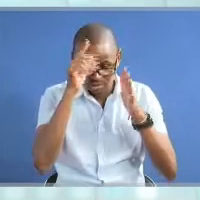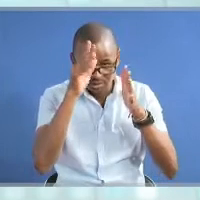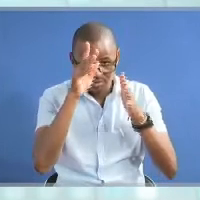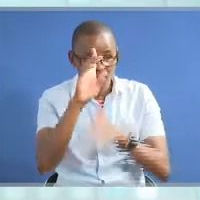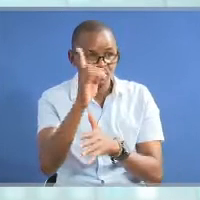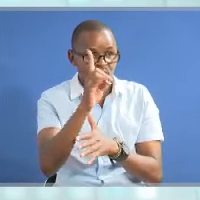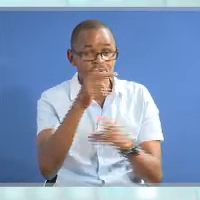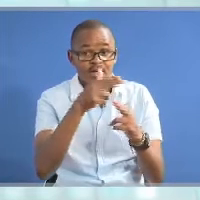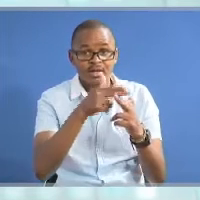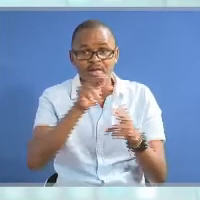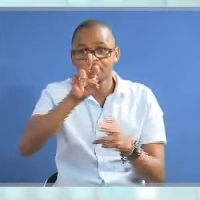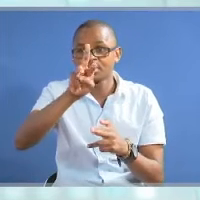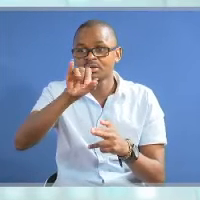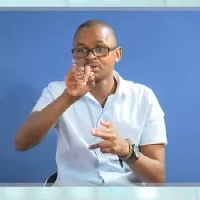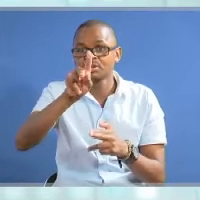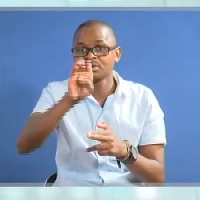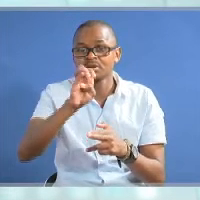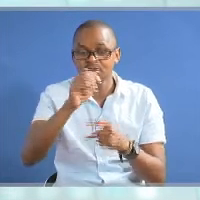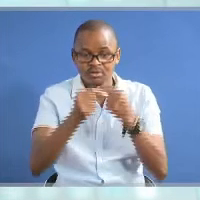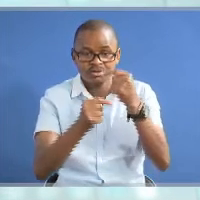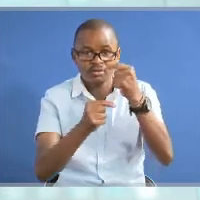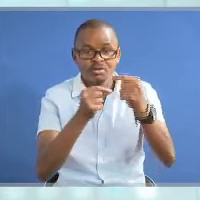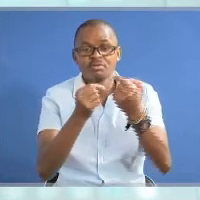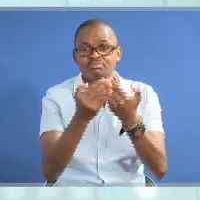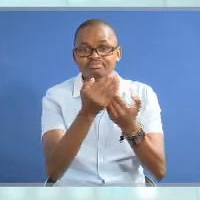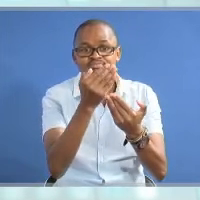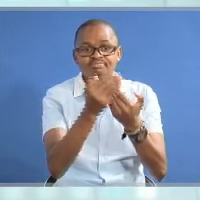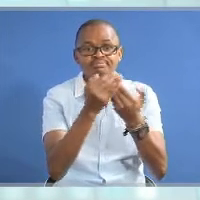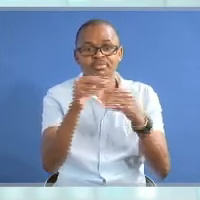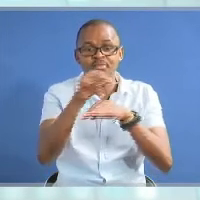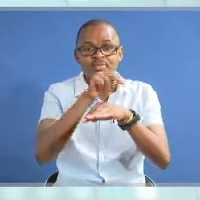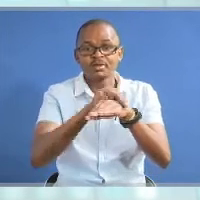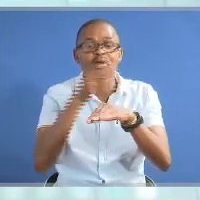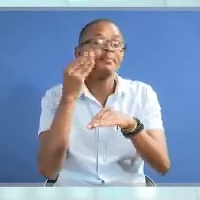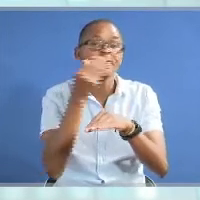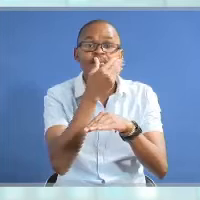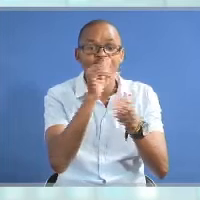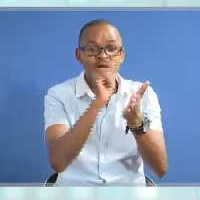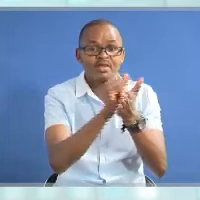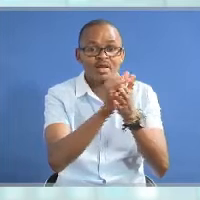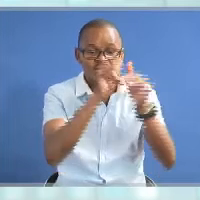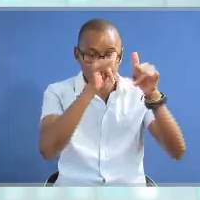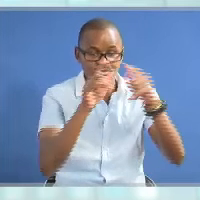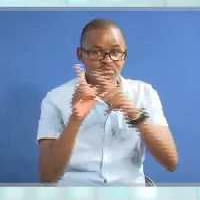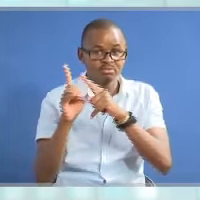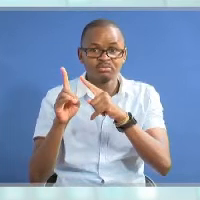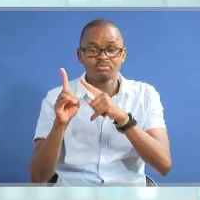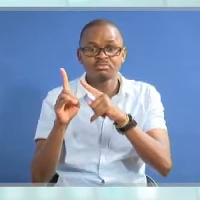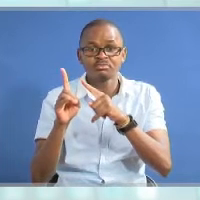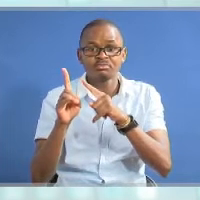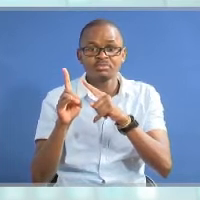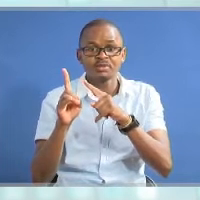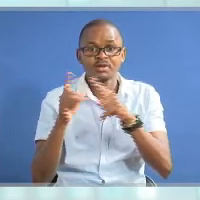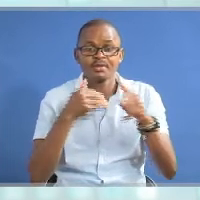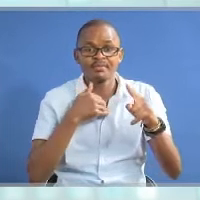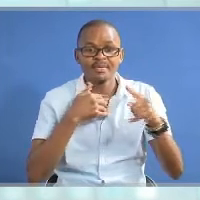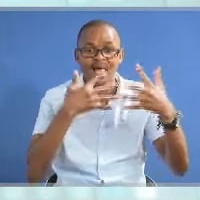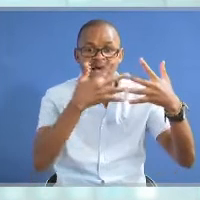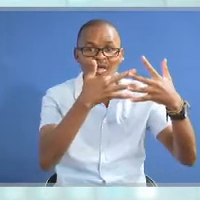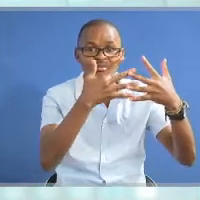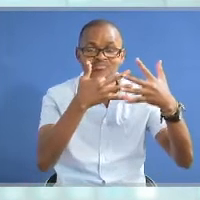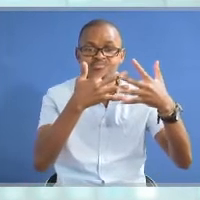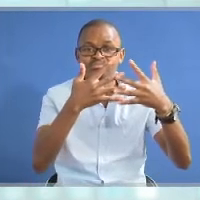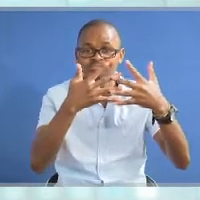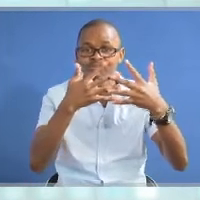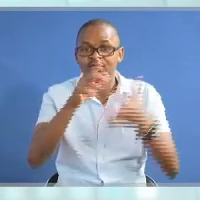Nairobi Mike Sonko anaendelea kupokea matibabu katika hospitali ya kitaifa ya Kenyatta ambako amelazwa. Sonko ambaye alikuwa katika rumande ya